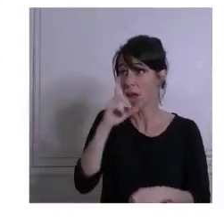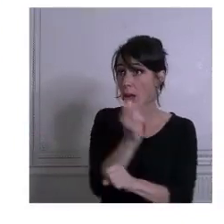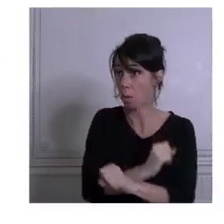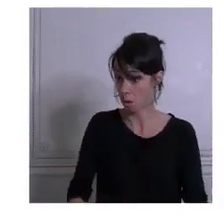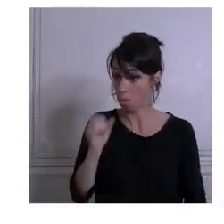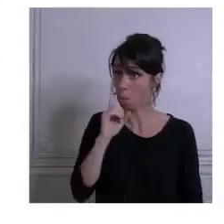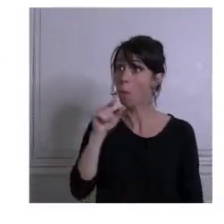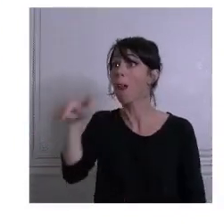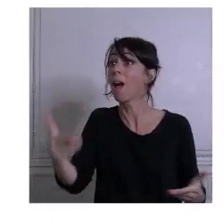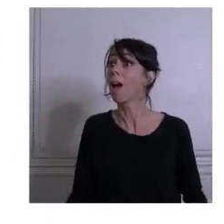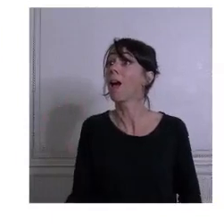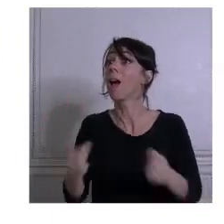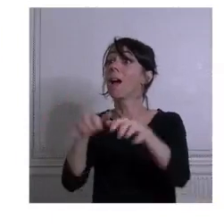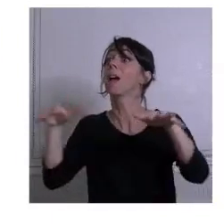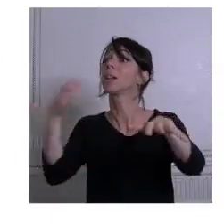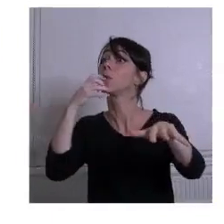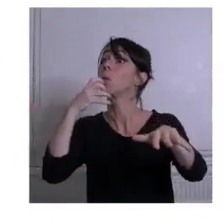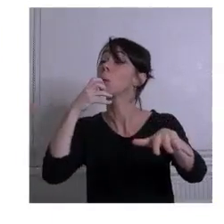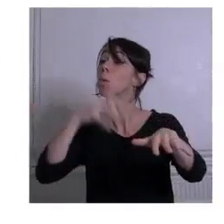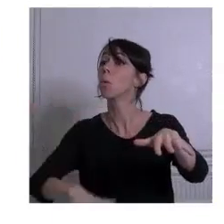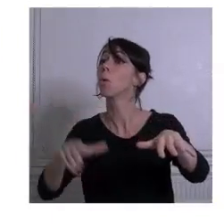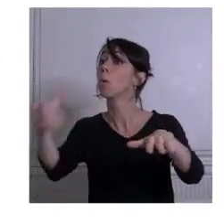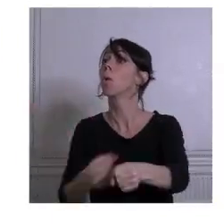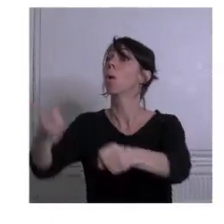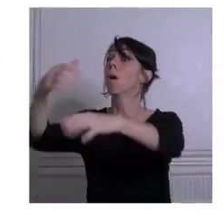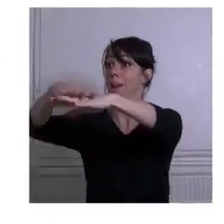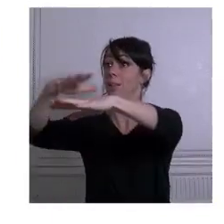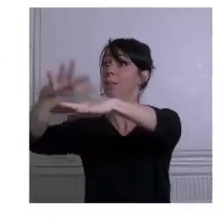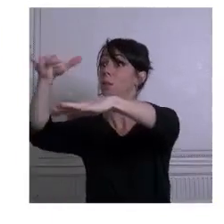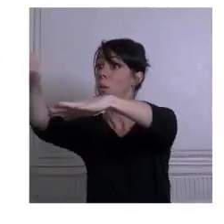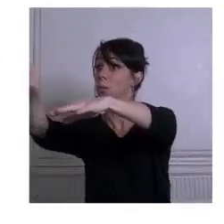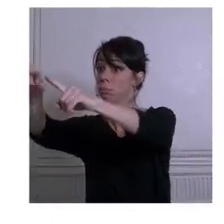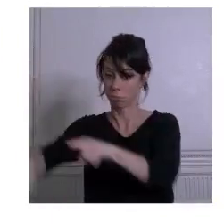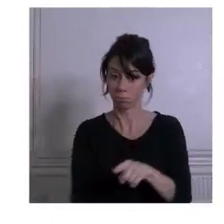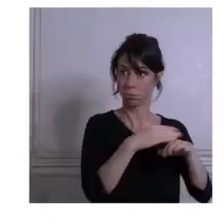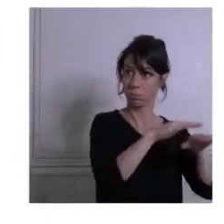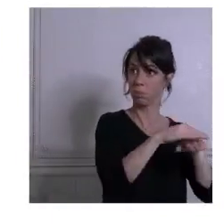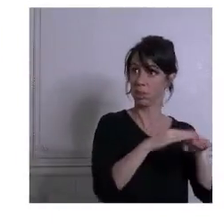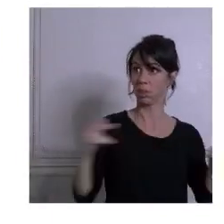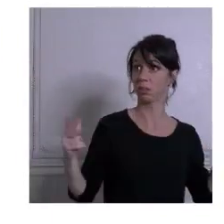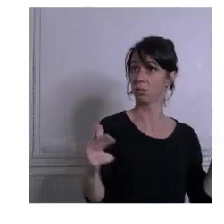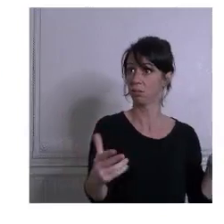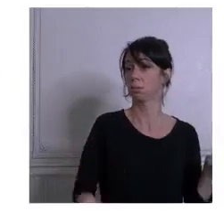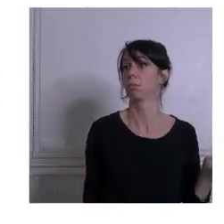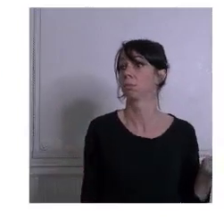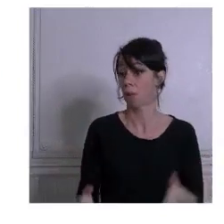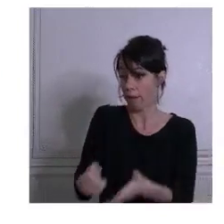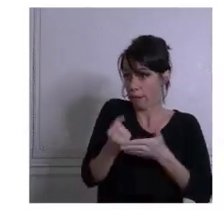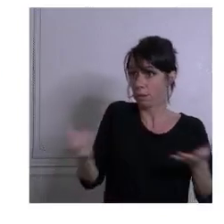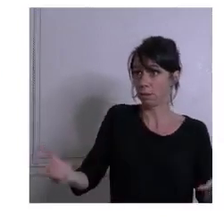collègue, être la première ville avec le Taillan-Médoc, c'est pas tout à fait la même taille de ville, à mettre en place 100% de son éclairage LED, c'est pas rien,